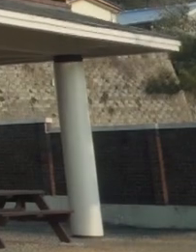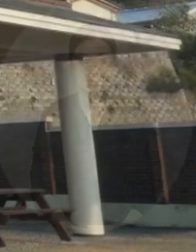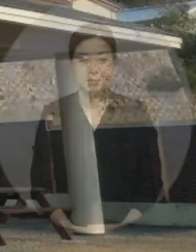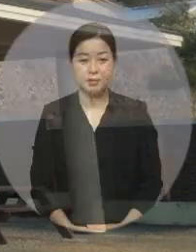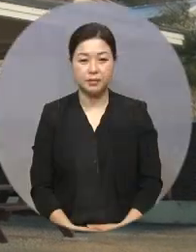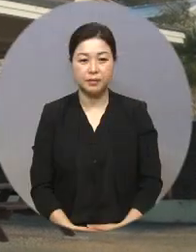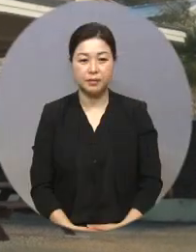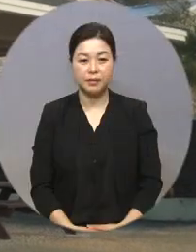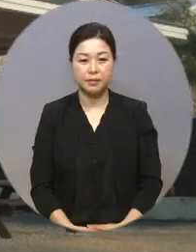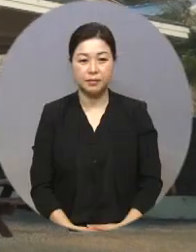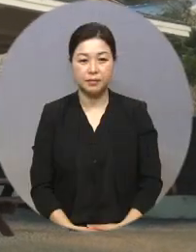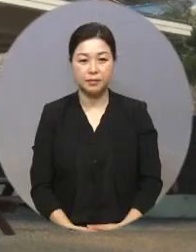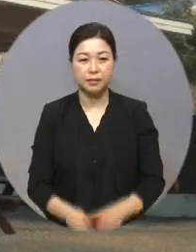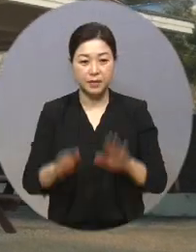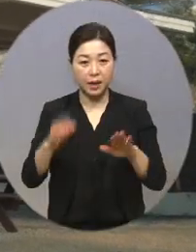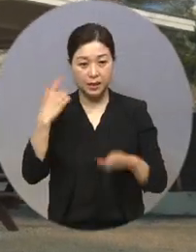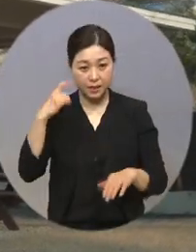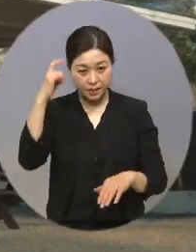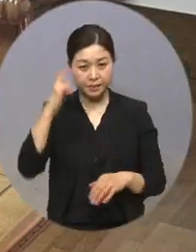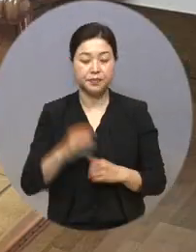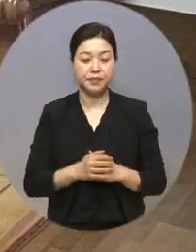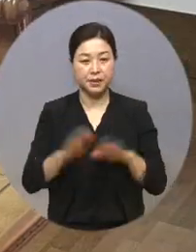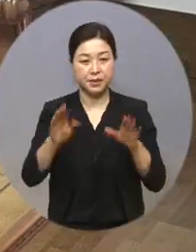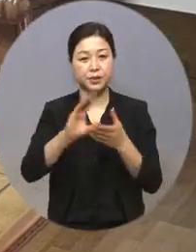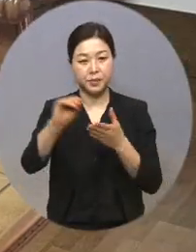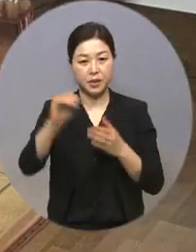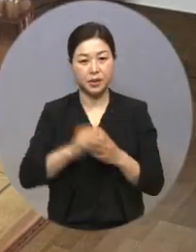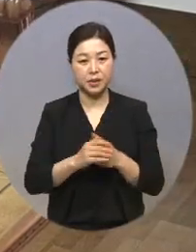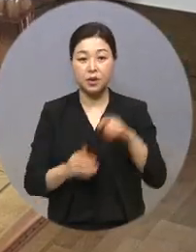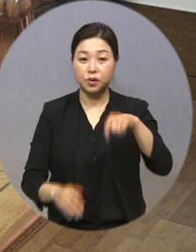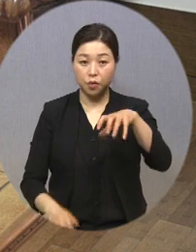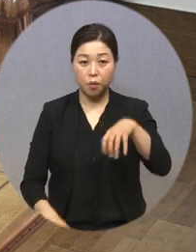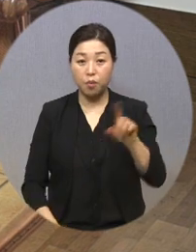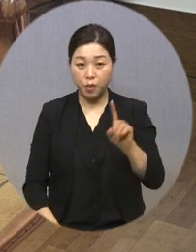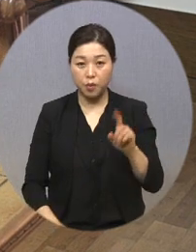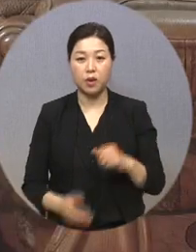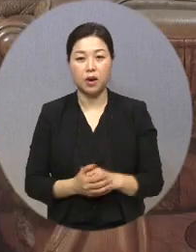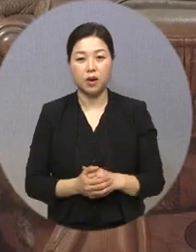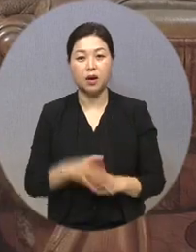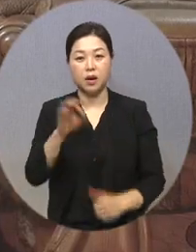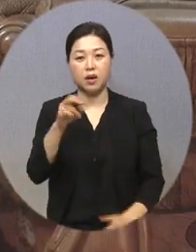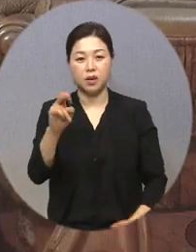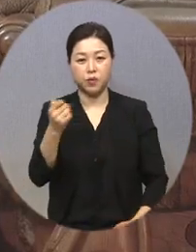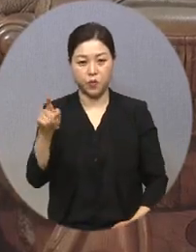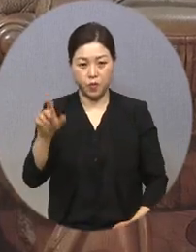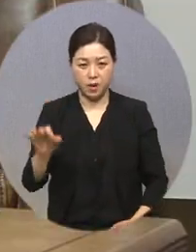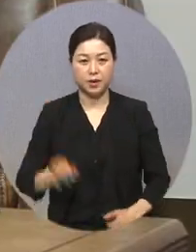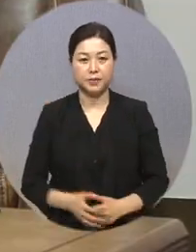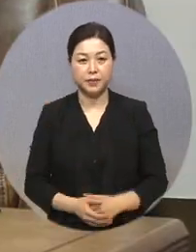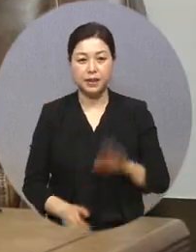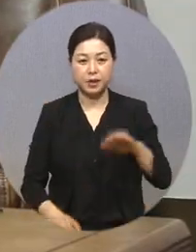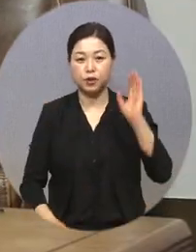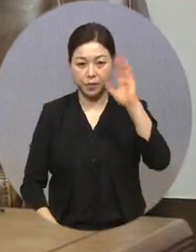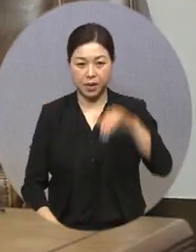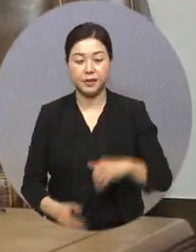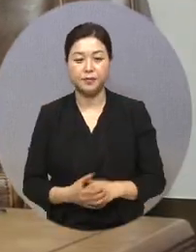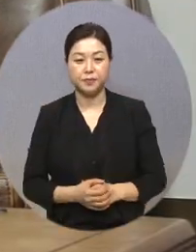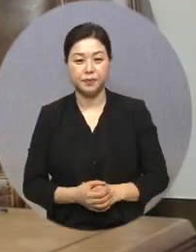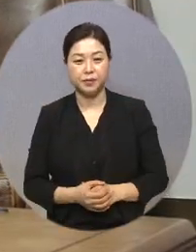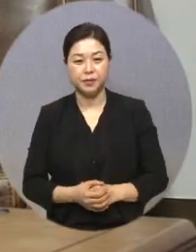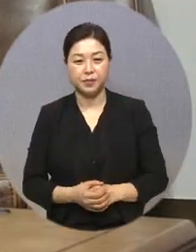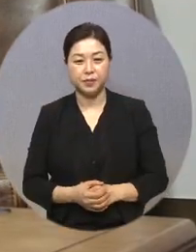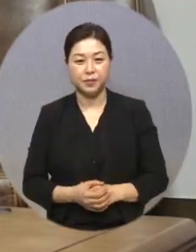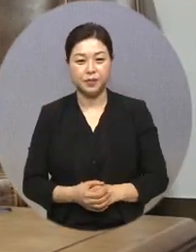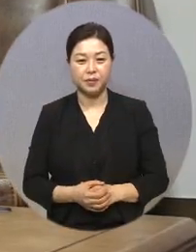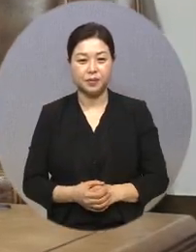아침이 됐죠? 그러면 출발을 해야겠죠? 어디로? 지금 여기가 어디예요? 여기? 영광이잖아. 이제 가야죠. 자, 이제 오늘 여러분